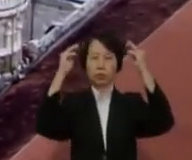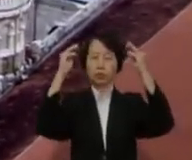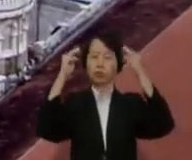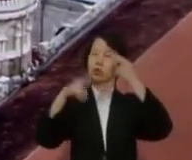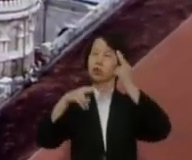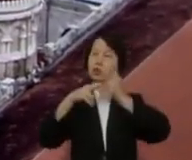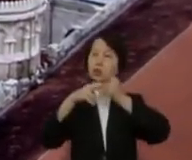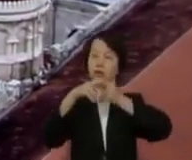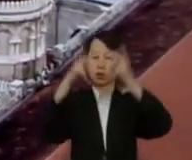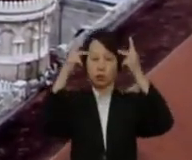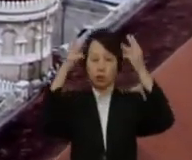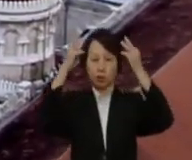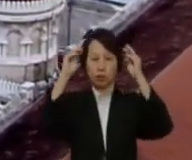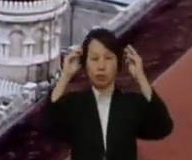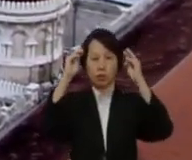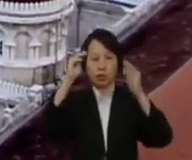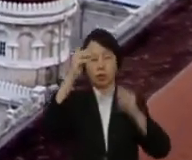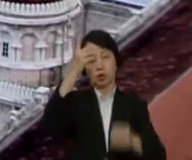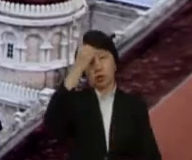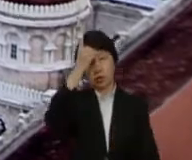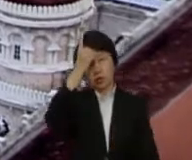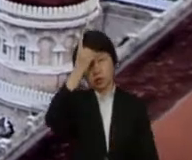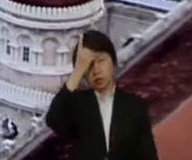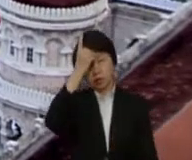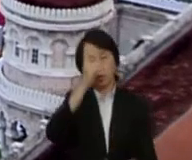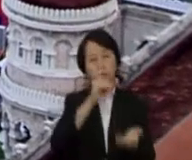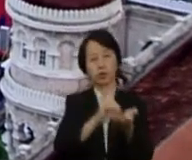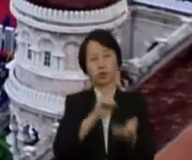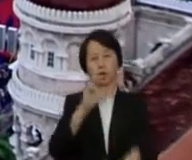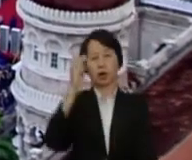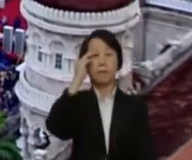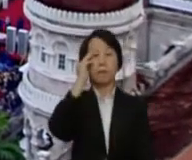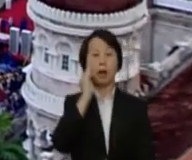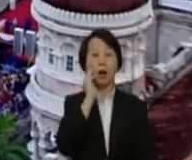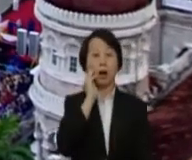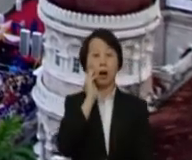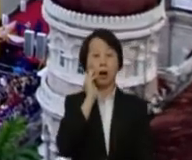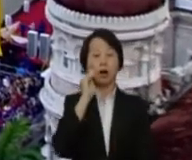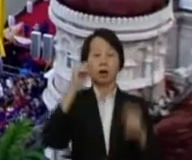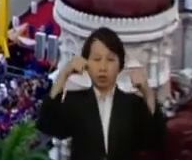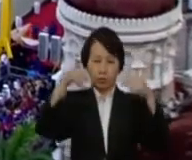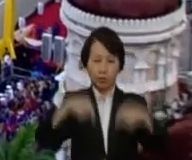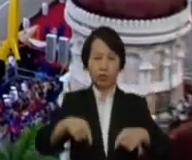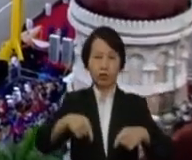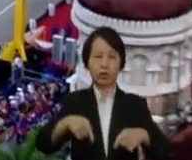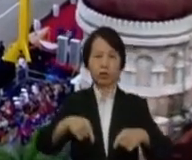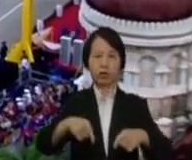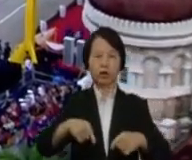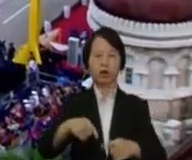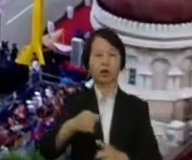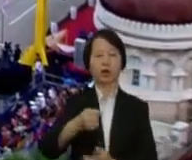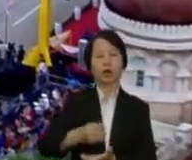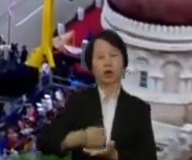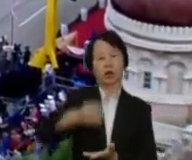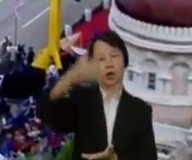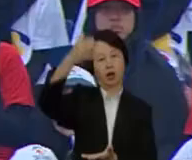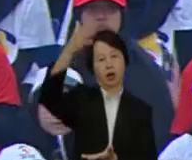itu, iaitu Tun Dr. Mahathir Mohamad, di sini lokasi bersejarah Dataran